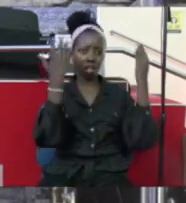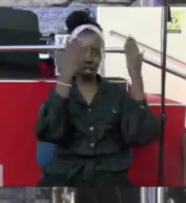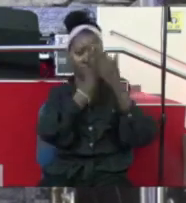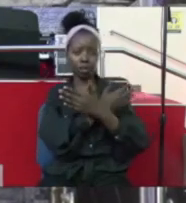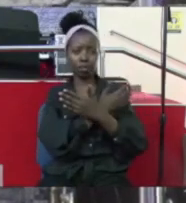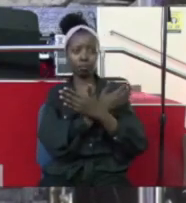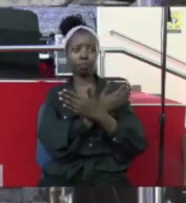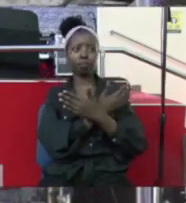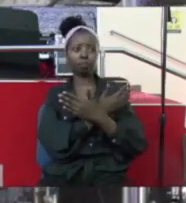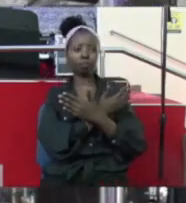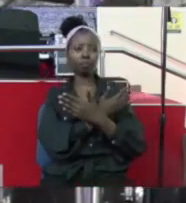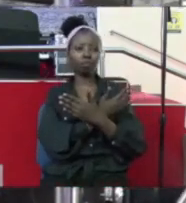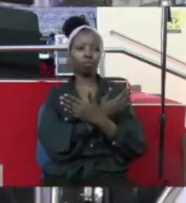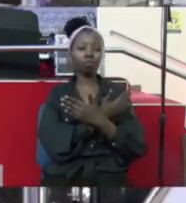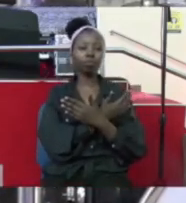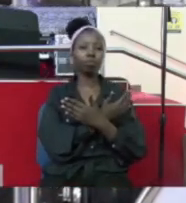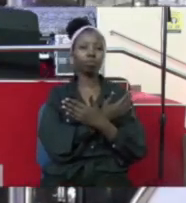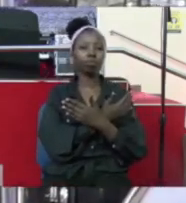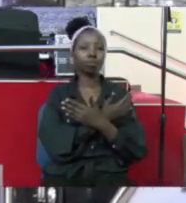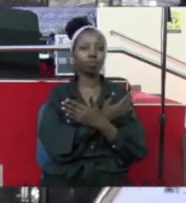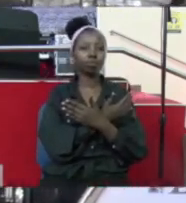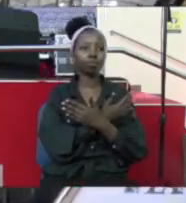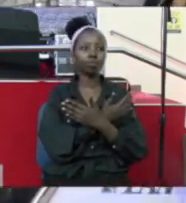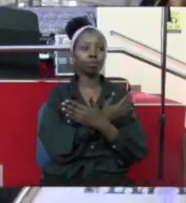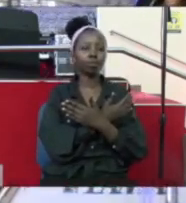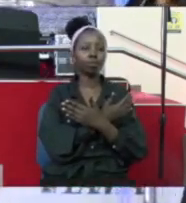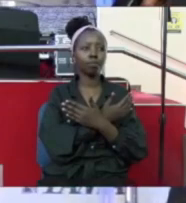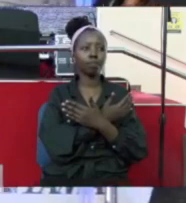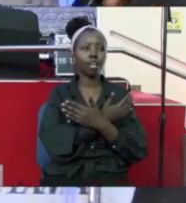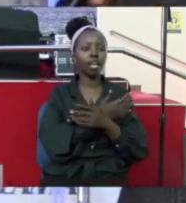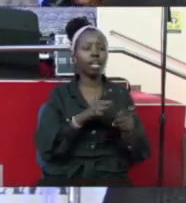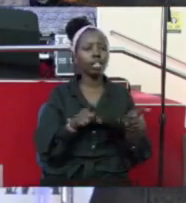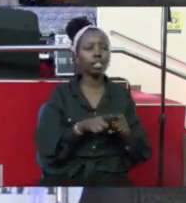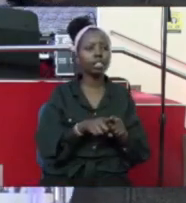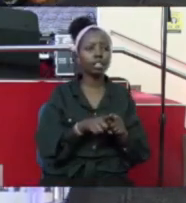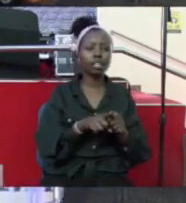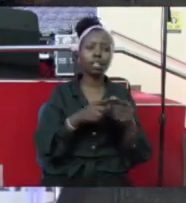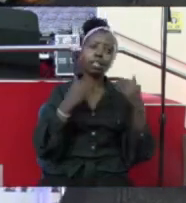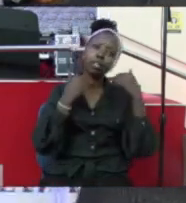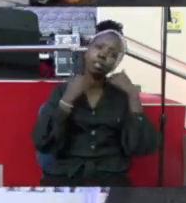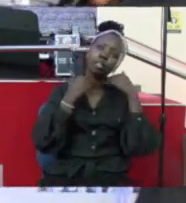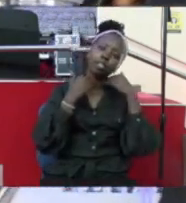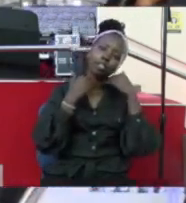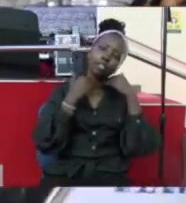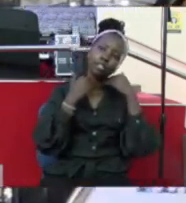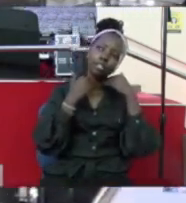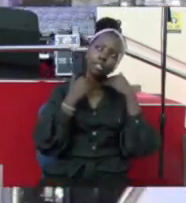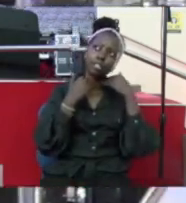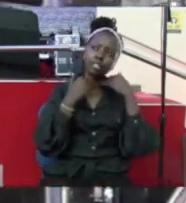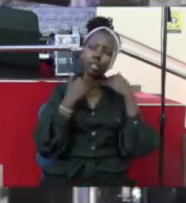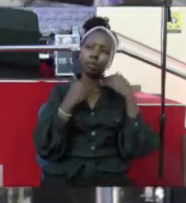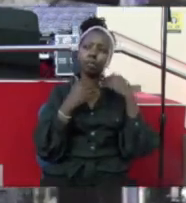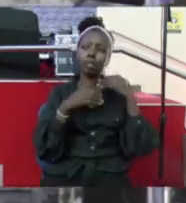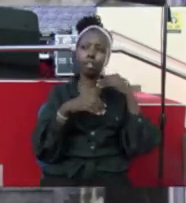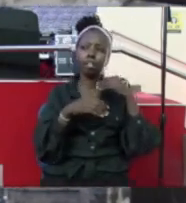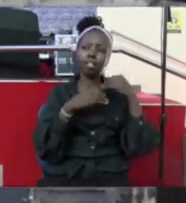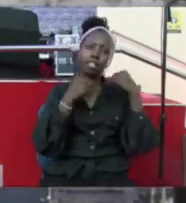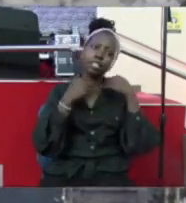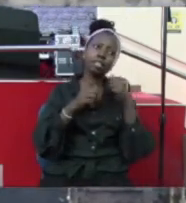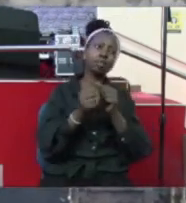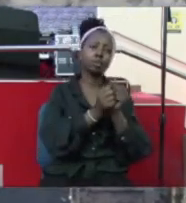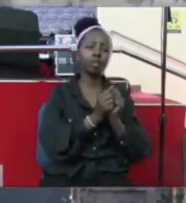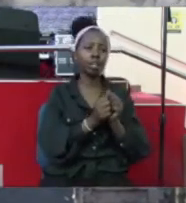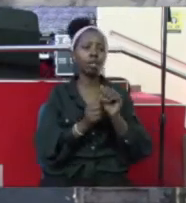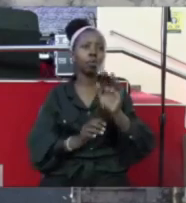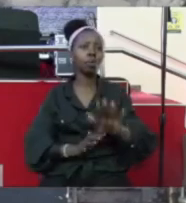usiku. And we could call it kulala na viatu. Aha, tulikuwa tunaita kulala na viatu. So one day after